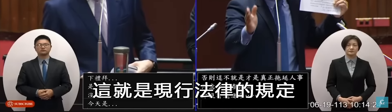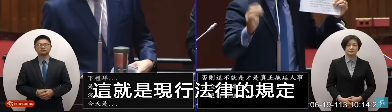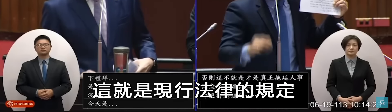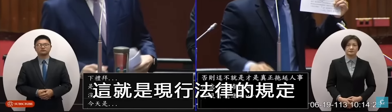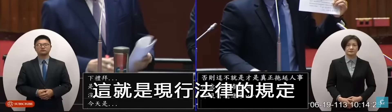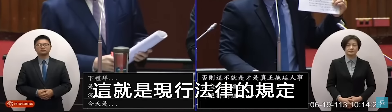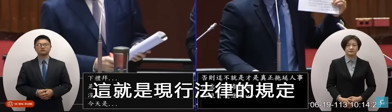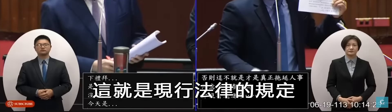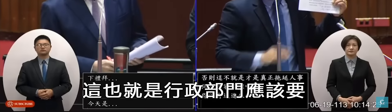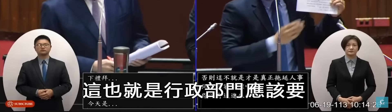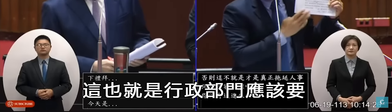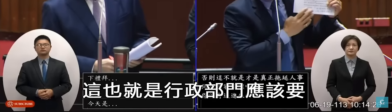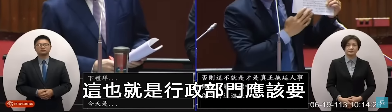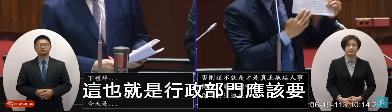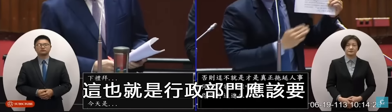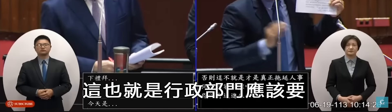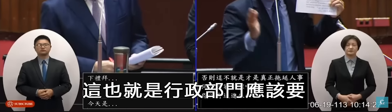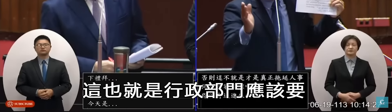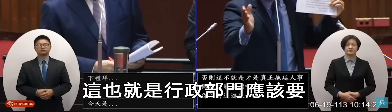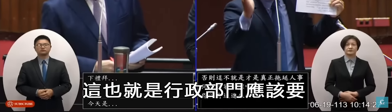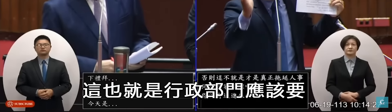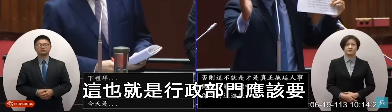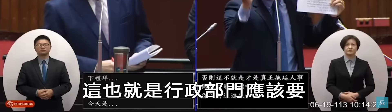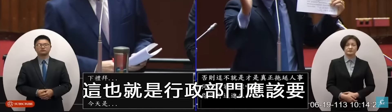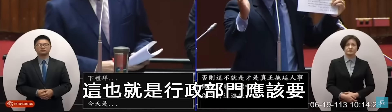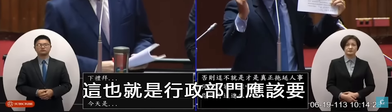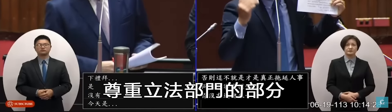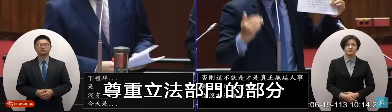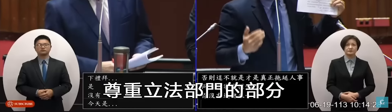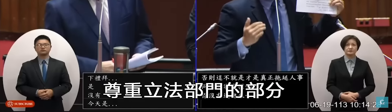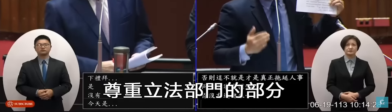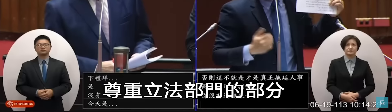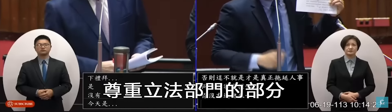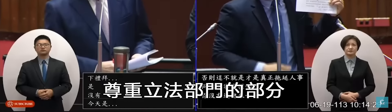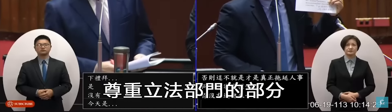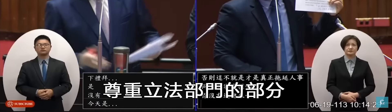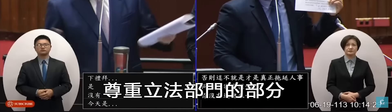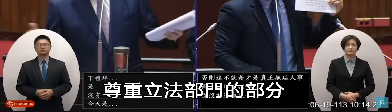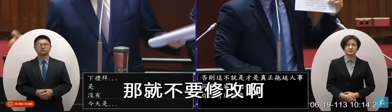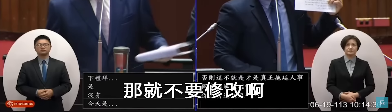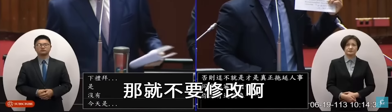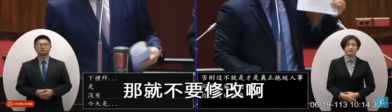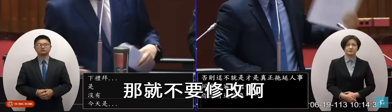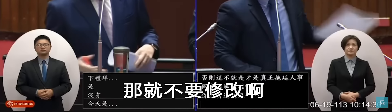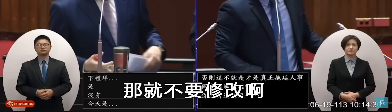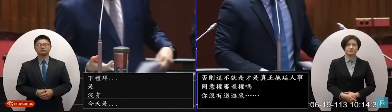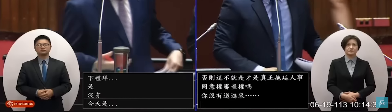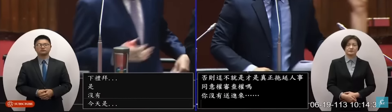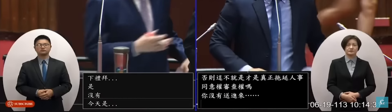就是现行法律的规定，这也就是行政部门应该要尊重立法部门的部分。